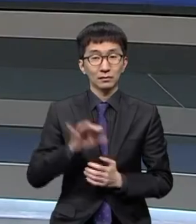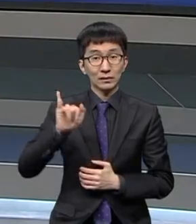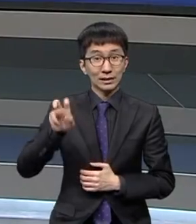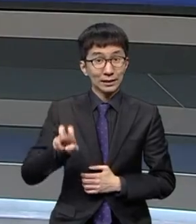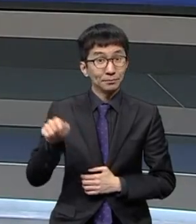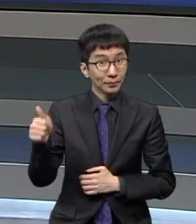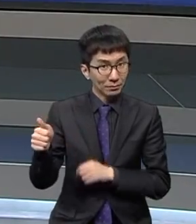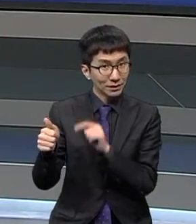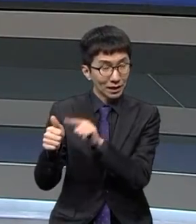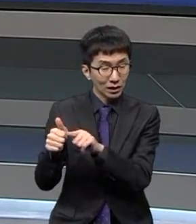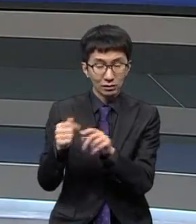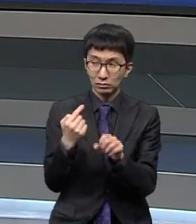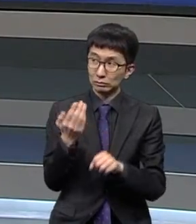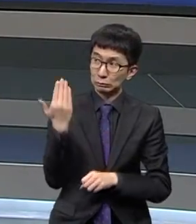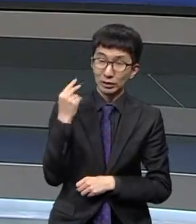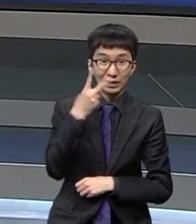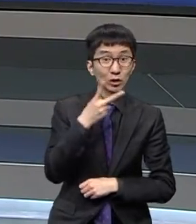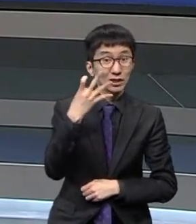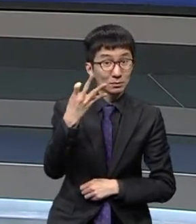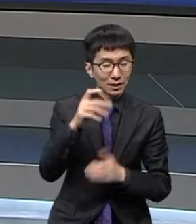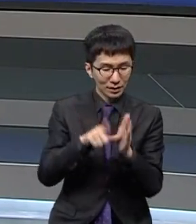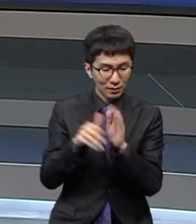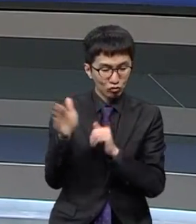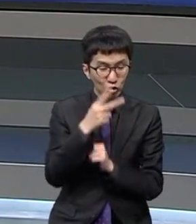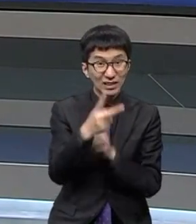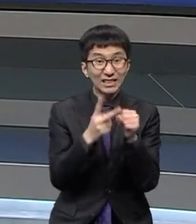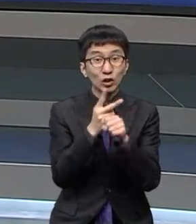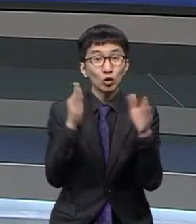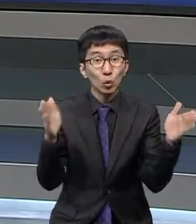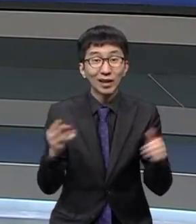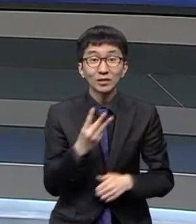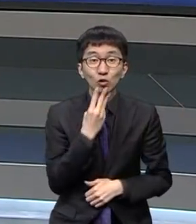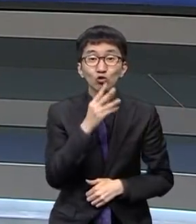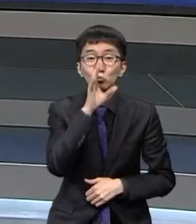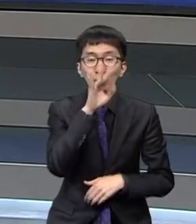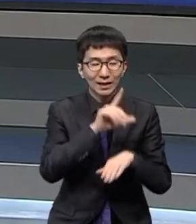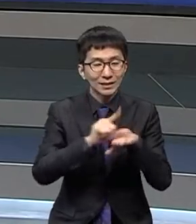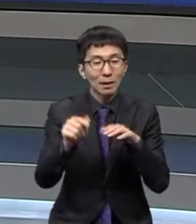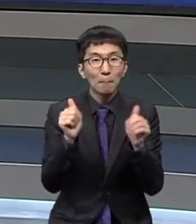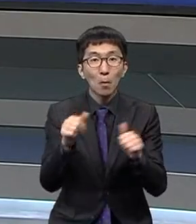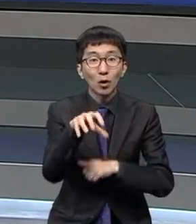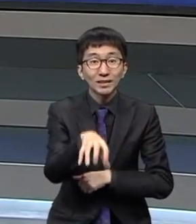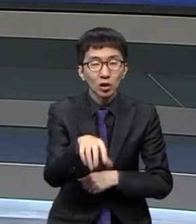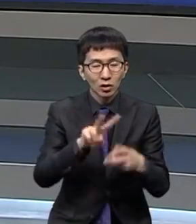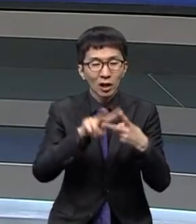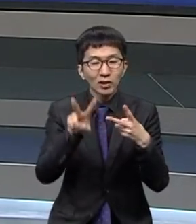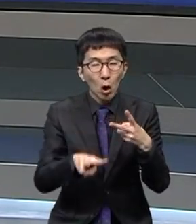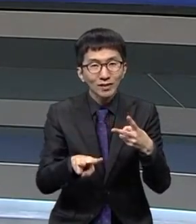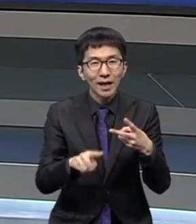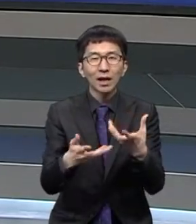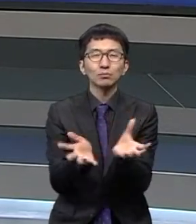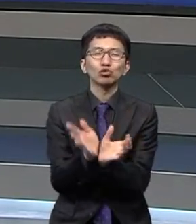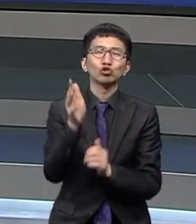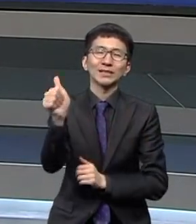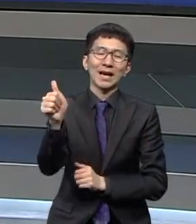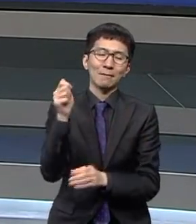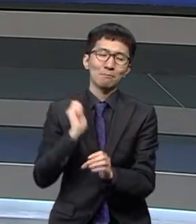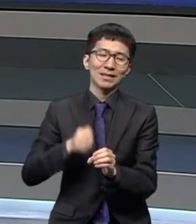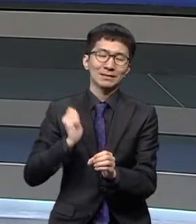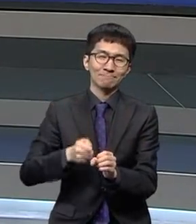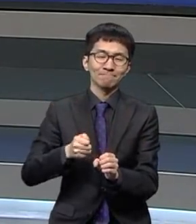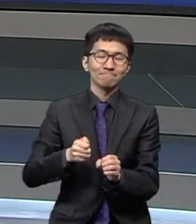임성근 부장판사 는 지난 2014년 부터 2년 동안 서울중앙지방법원에서 형사 수석 부장 으로 근무했습니다